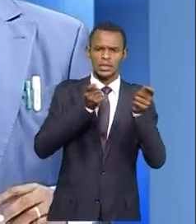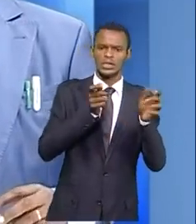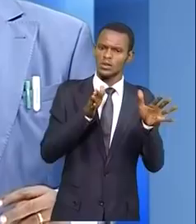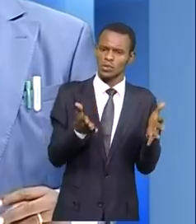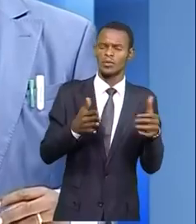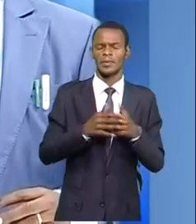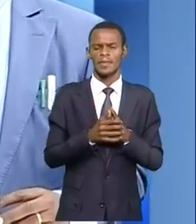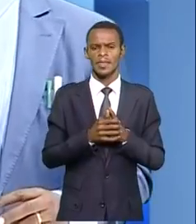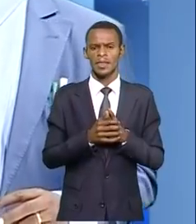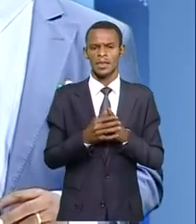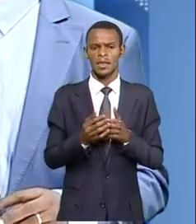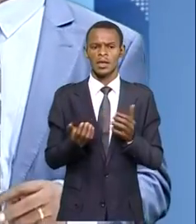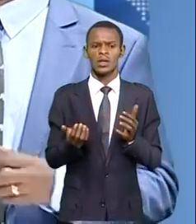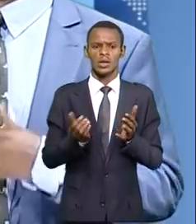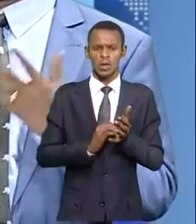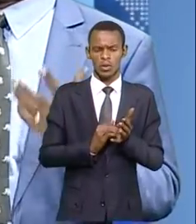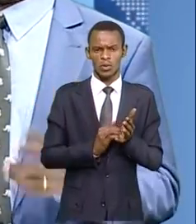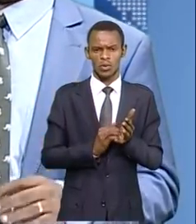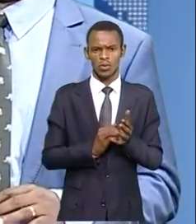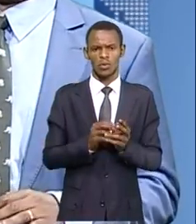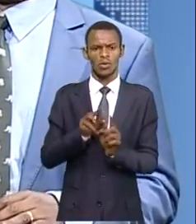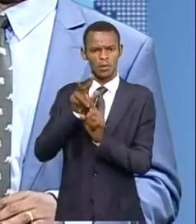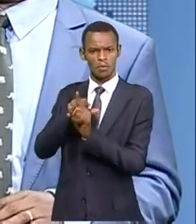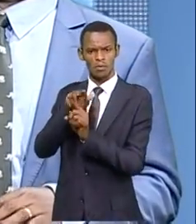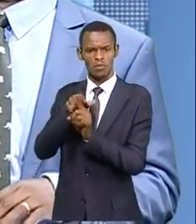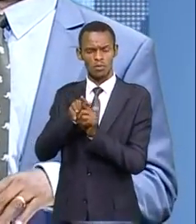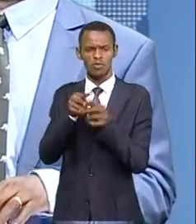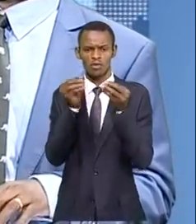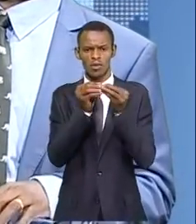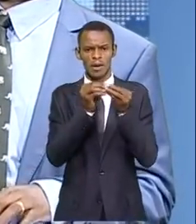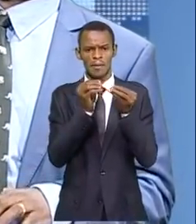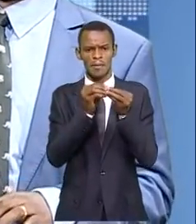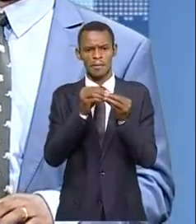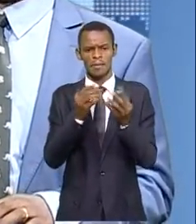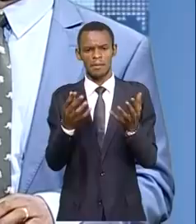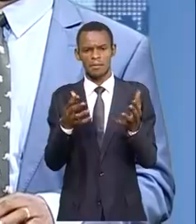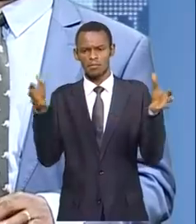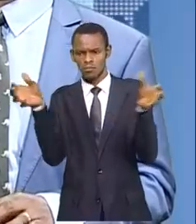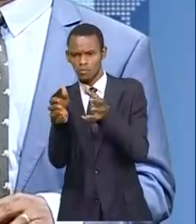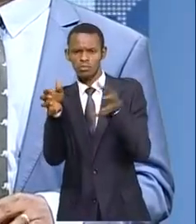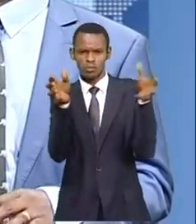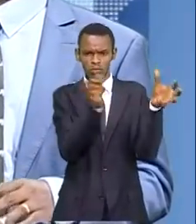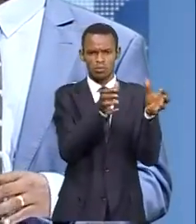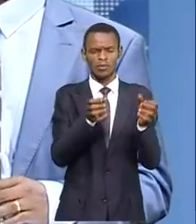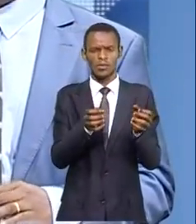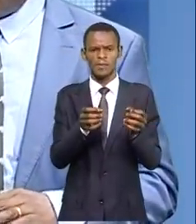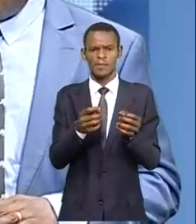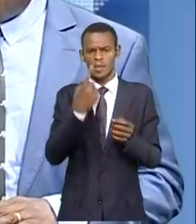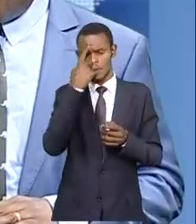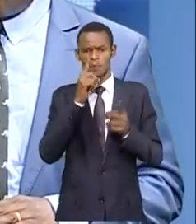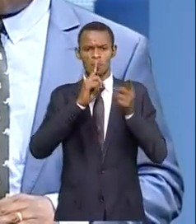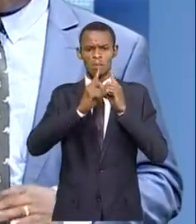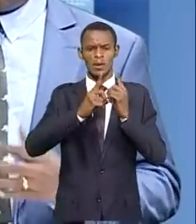des séances académique c'est l'occasion où nous les concerts et cohade et l'expertisé des hauts